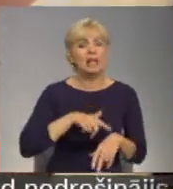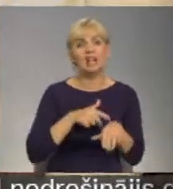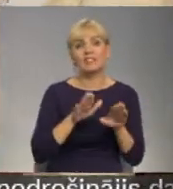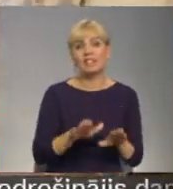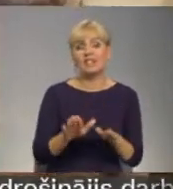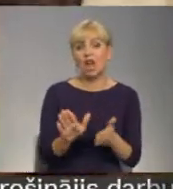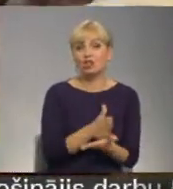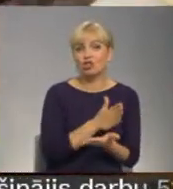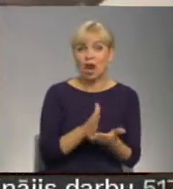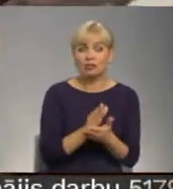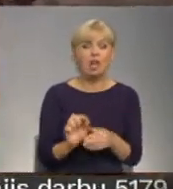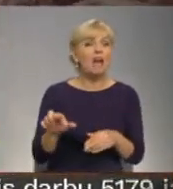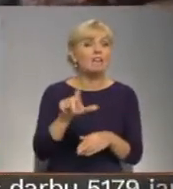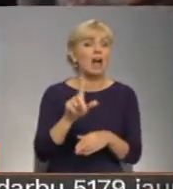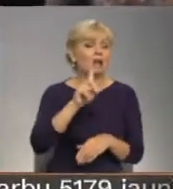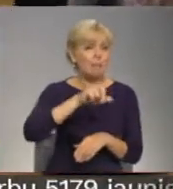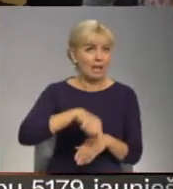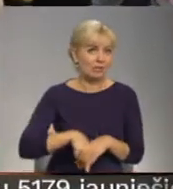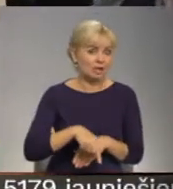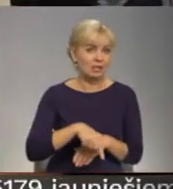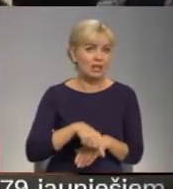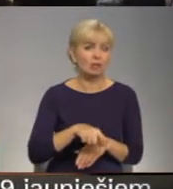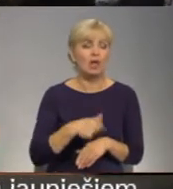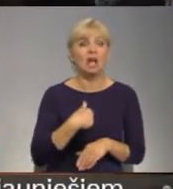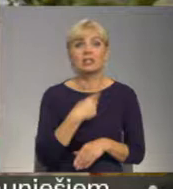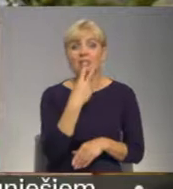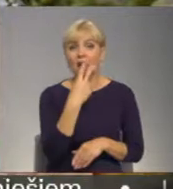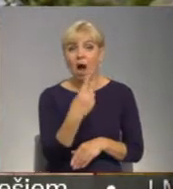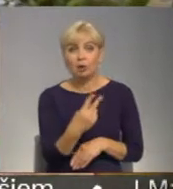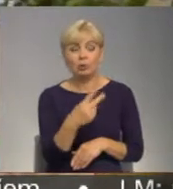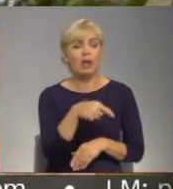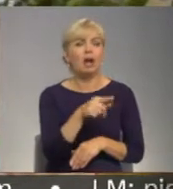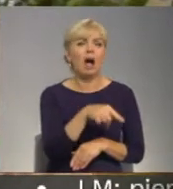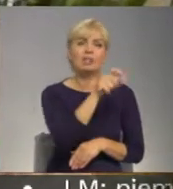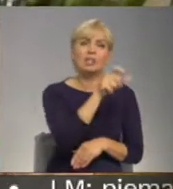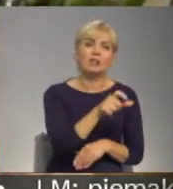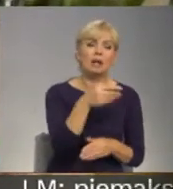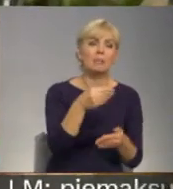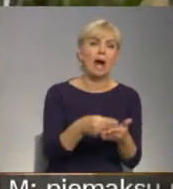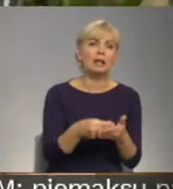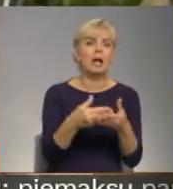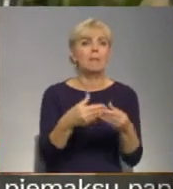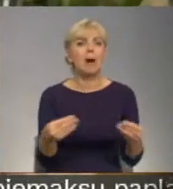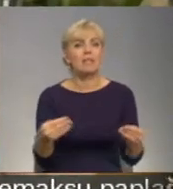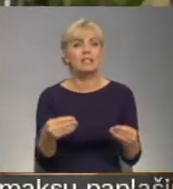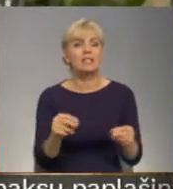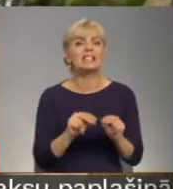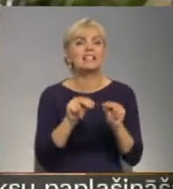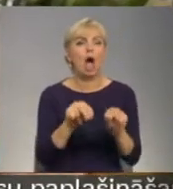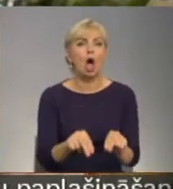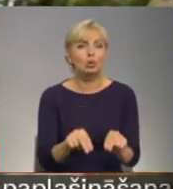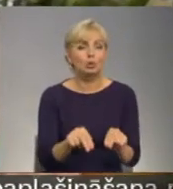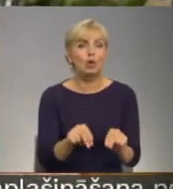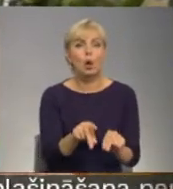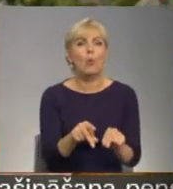šķirnes, kuras ir visvairāk pieprasītas. Skatoties pēc tā, kā cilvēki pērk pavasarī stādus,